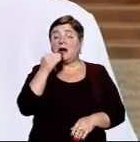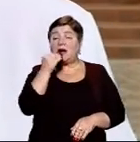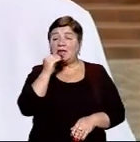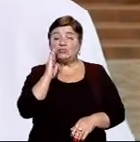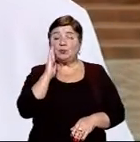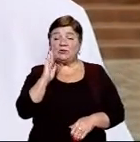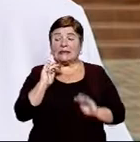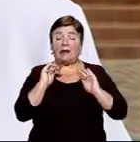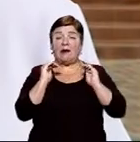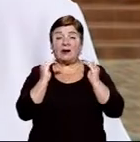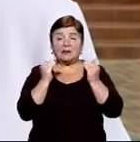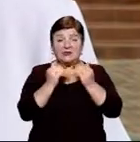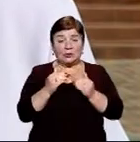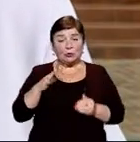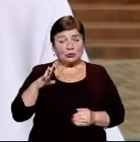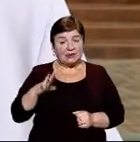карантинних вимог,